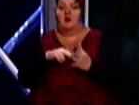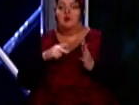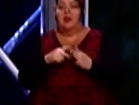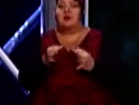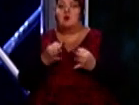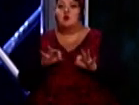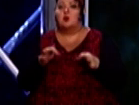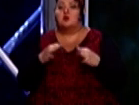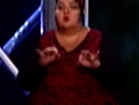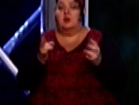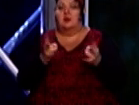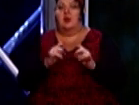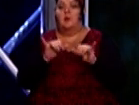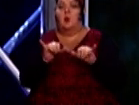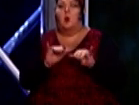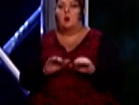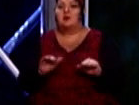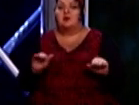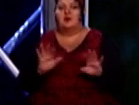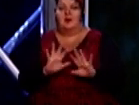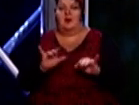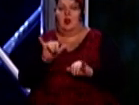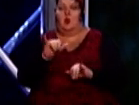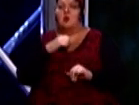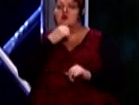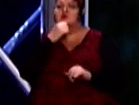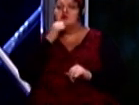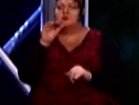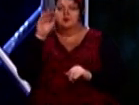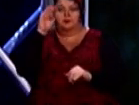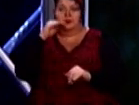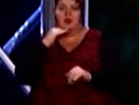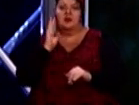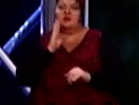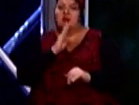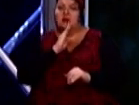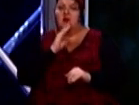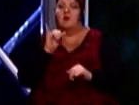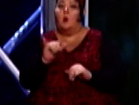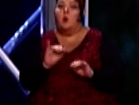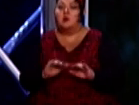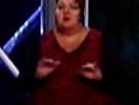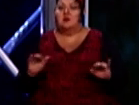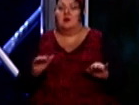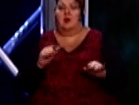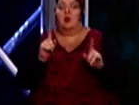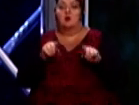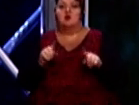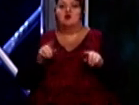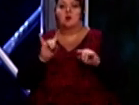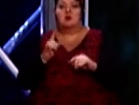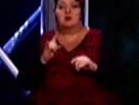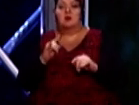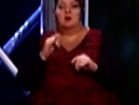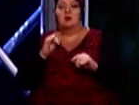треба у дітей. Не у батьків, а у дітей. Для того, щоб дитина, сидячи поза тата в автомобілі, сказала,